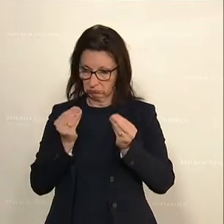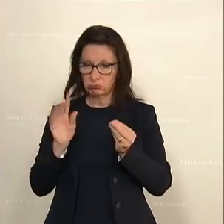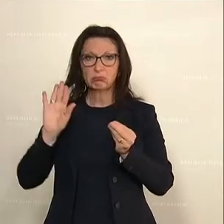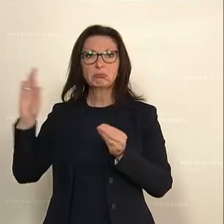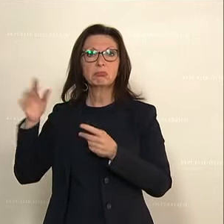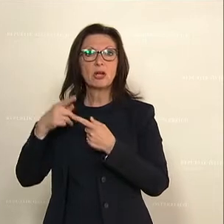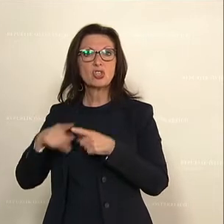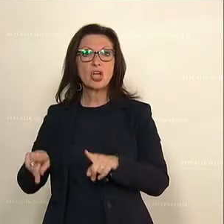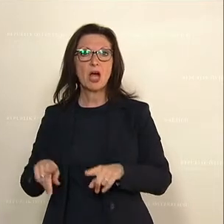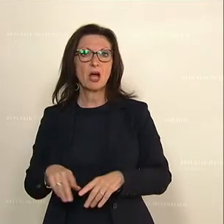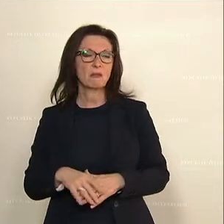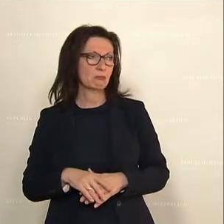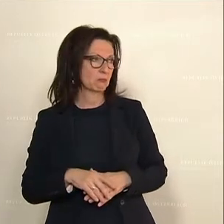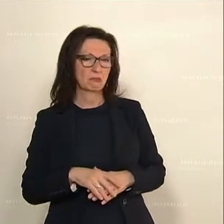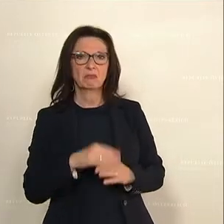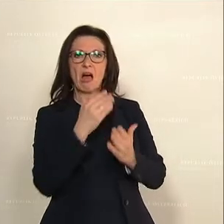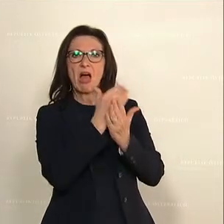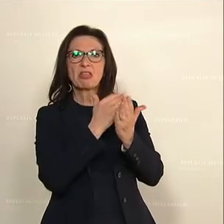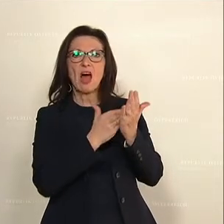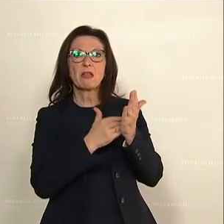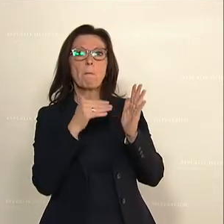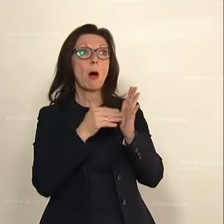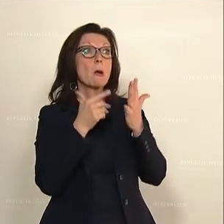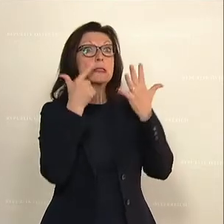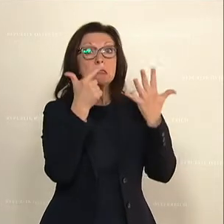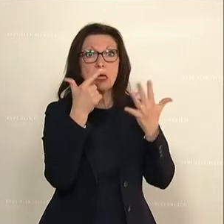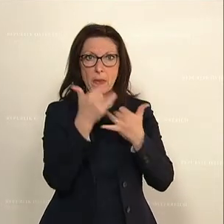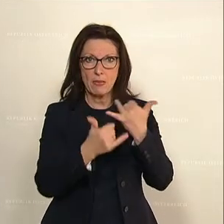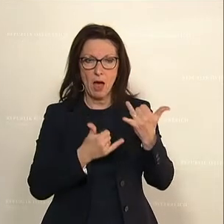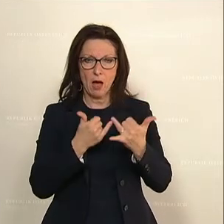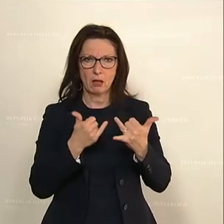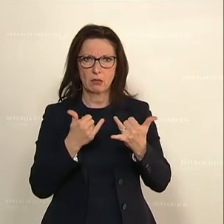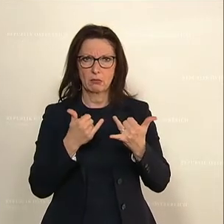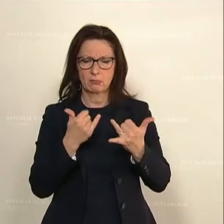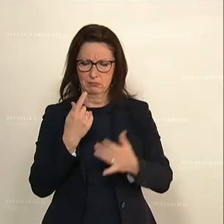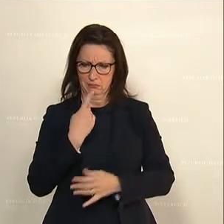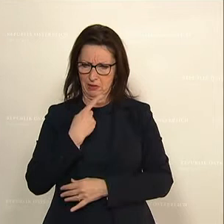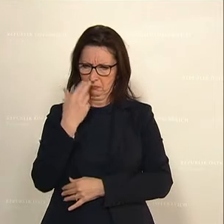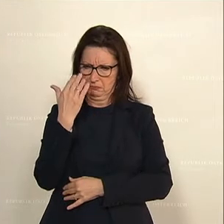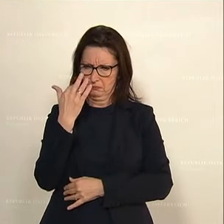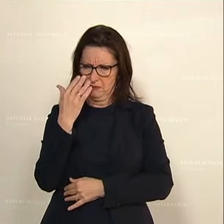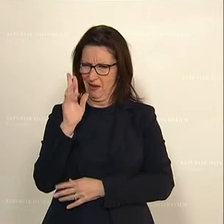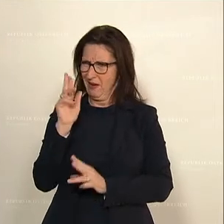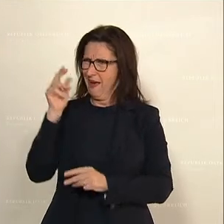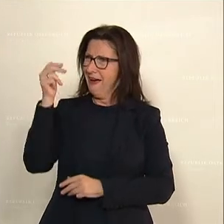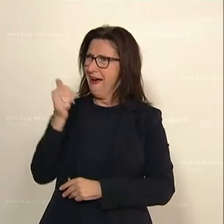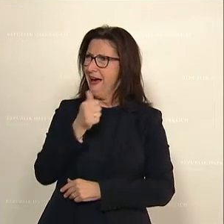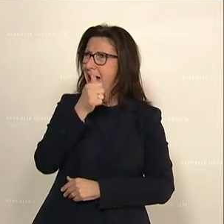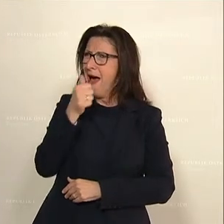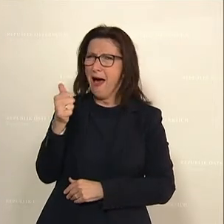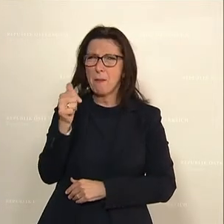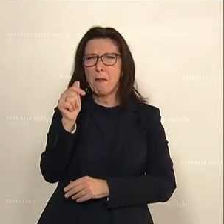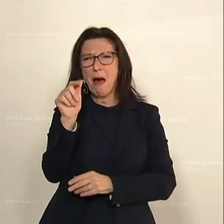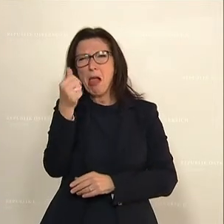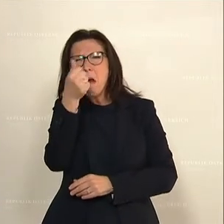haben, na, wir brauchen diese Daten 7 Jahre. Also ich frage mich, warum Sie für eine einmalige Mini-Aktion